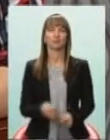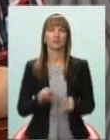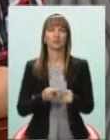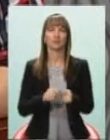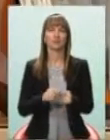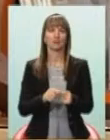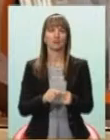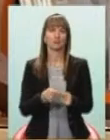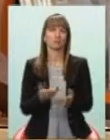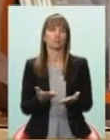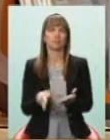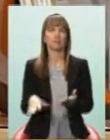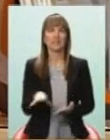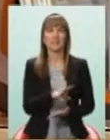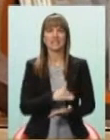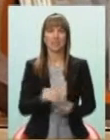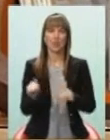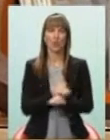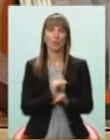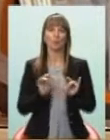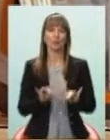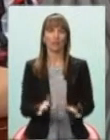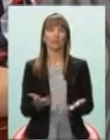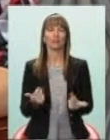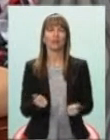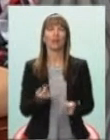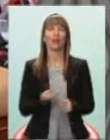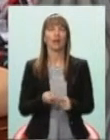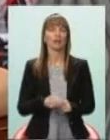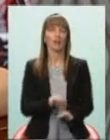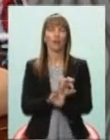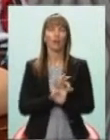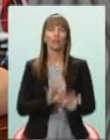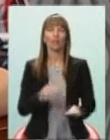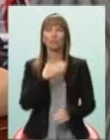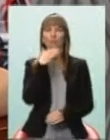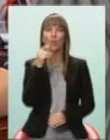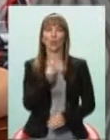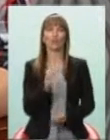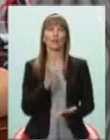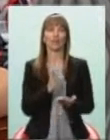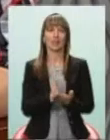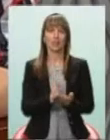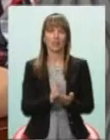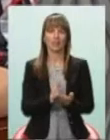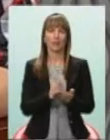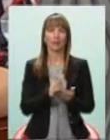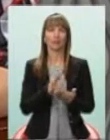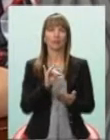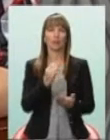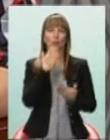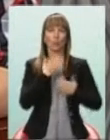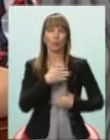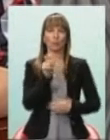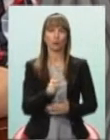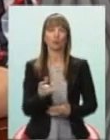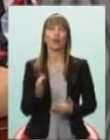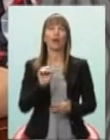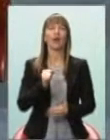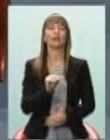Практично все. Всі добрі вчинки? Да. Це дуже здорово. Дуже багато людей є гуманними, а також і дітей. Як ти вважаєш, а